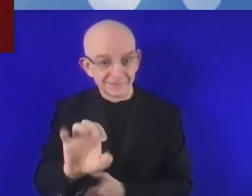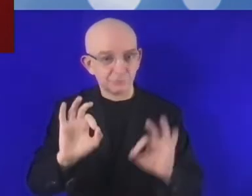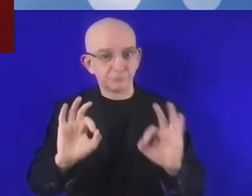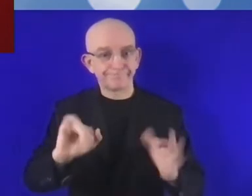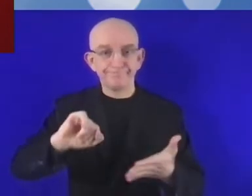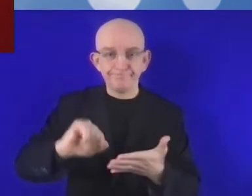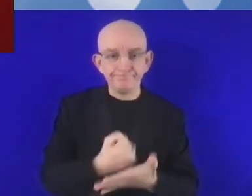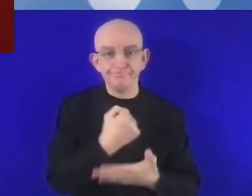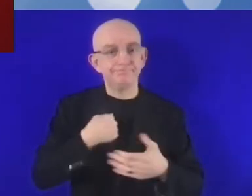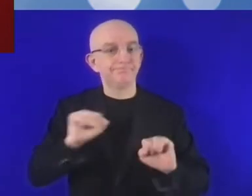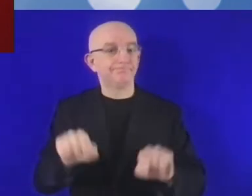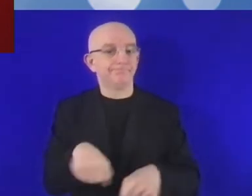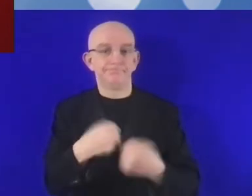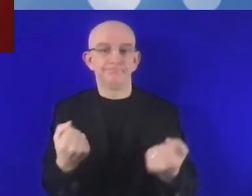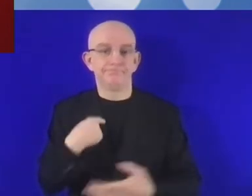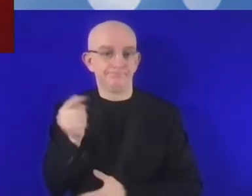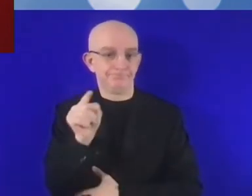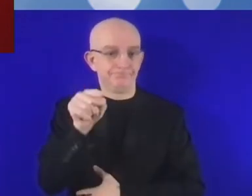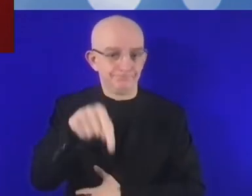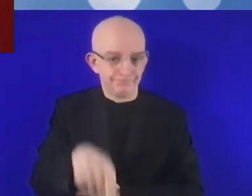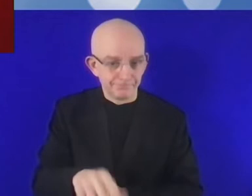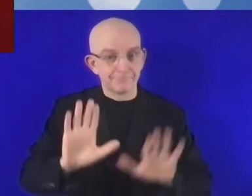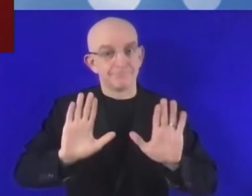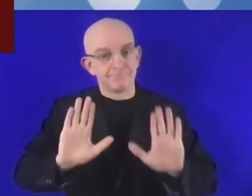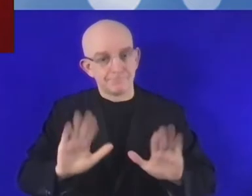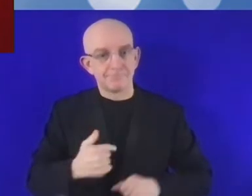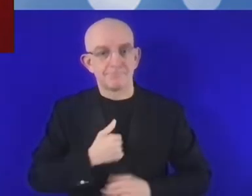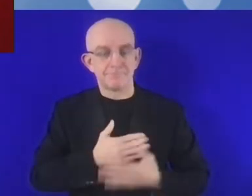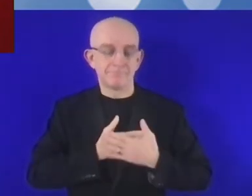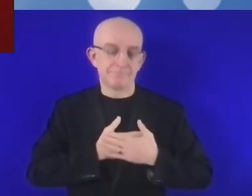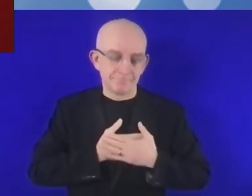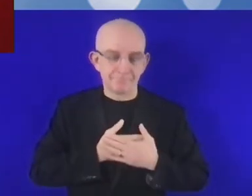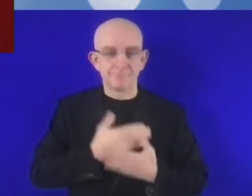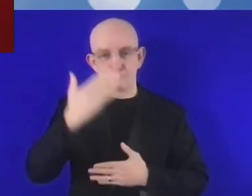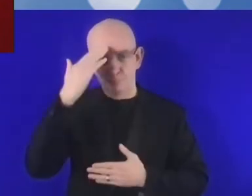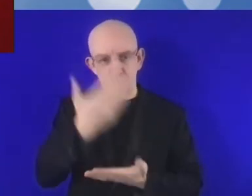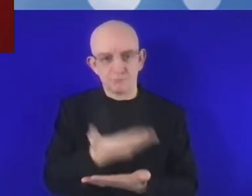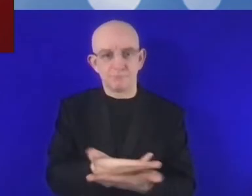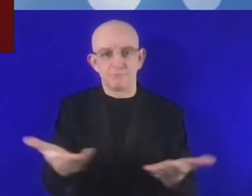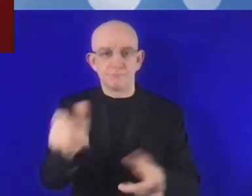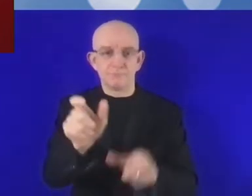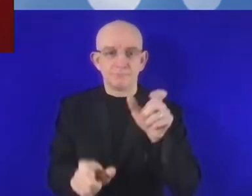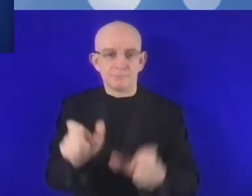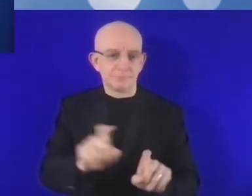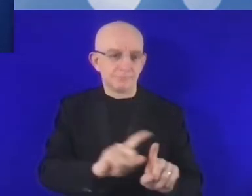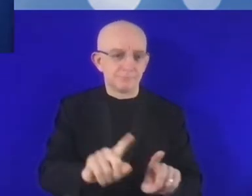اليوم، ولكن بكل سعادة أرحب بكم، أرحب